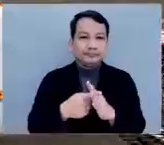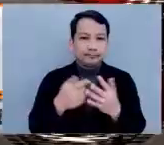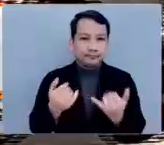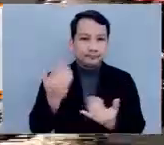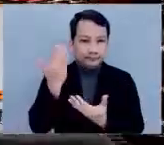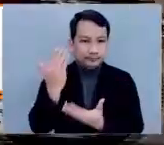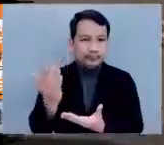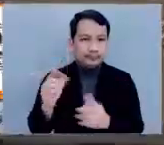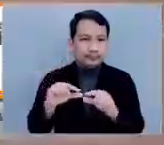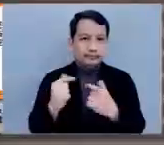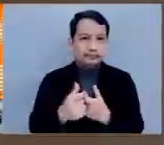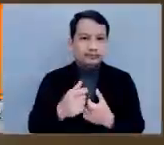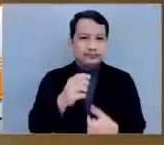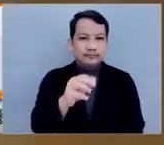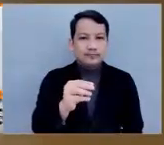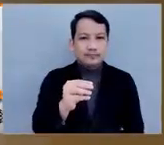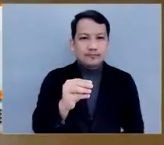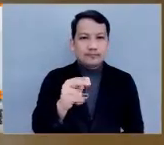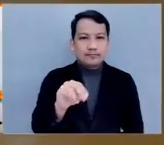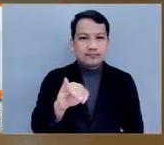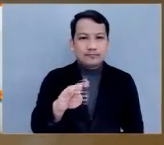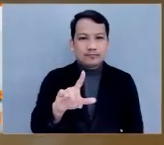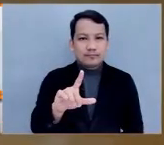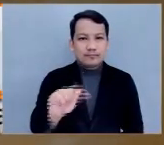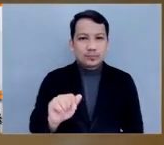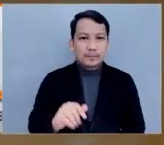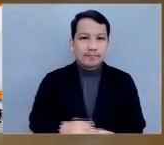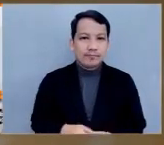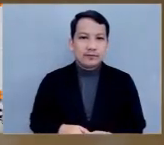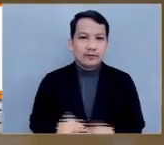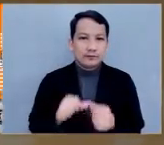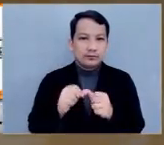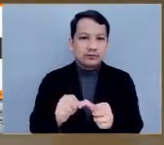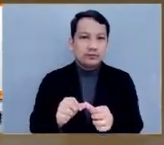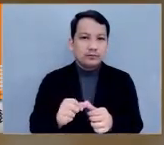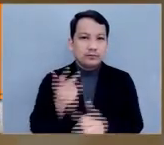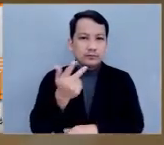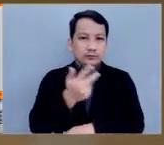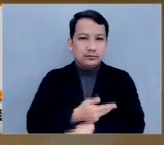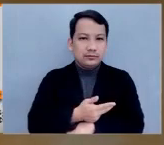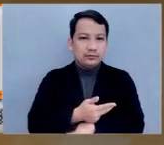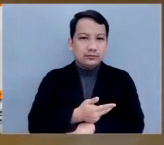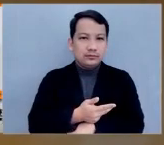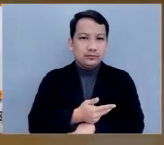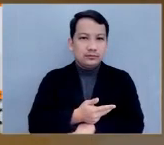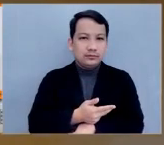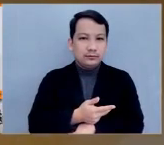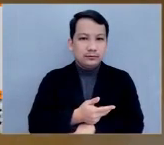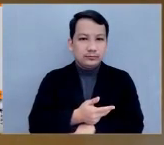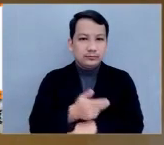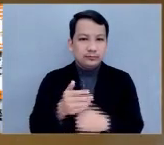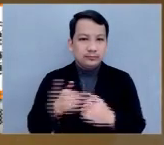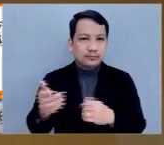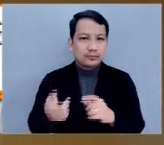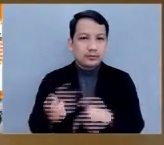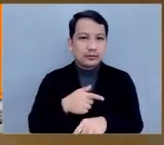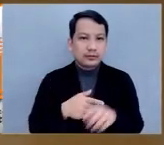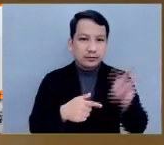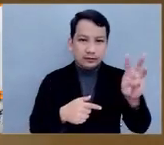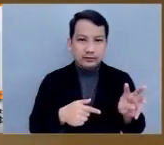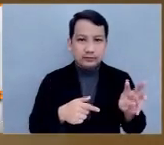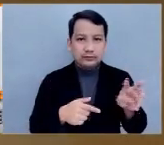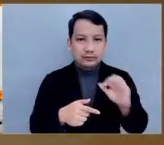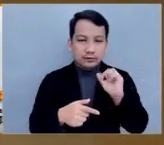strike ng grupong Manibela. Tuloy na tuloy po ang 3 days transport strike natin mula Miyerkules,